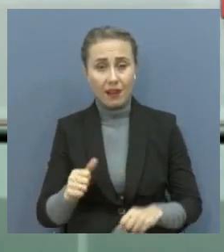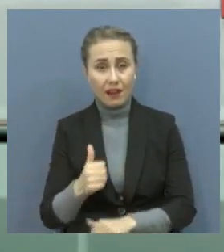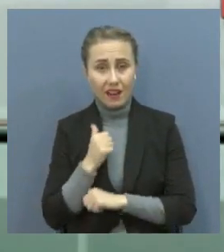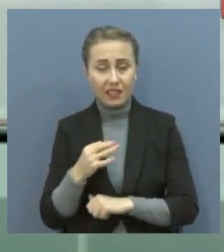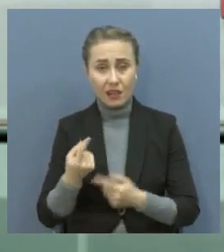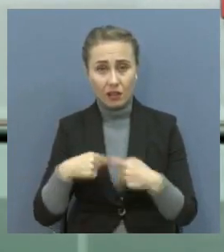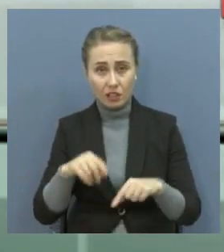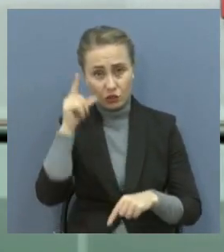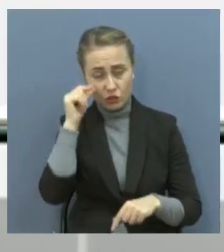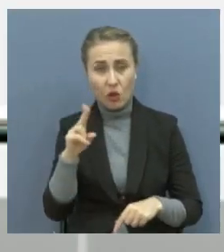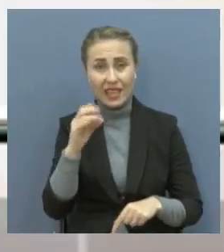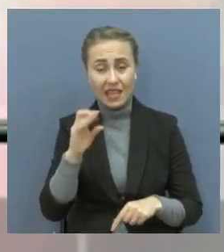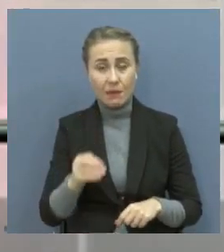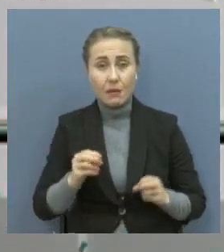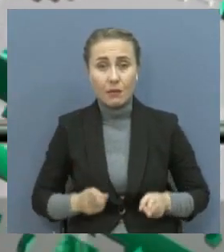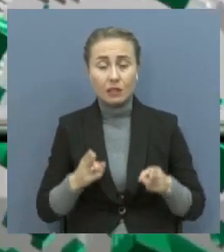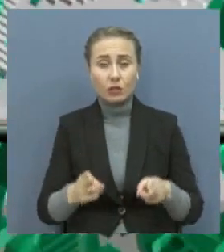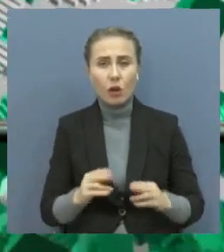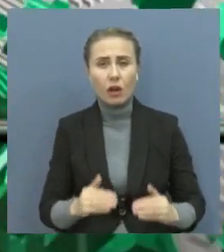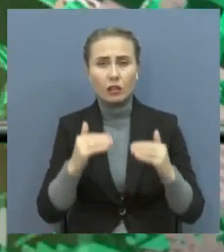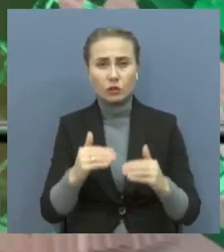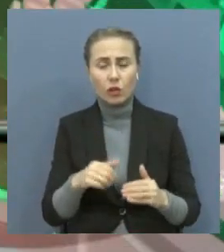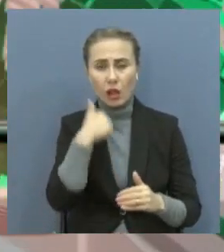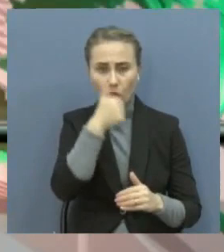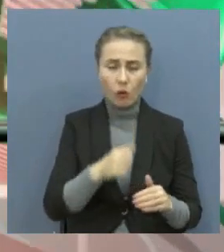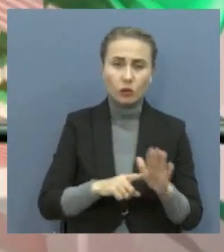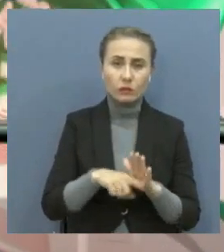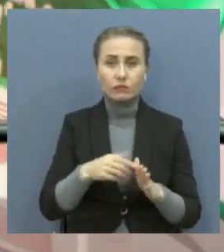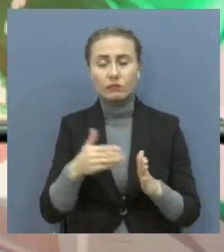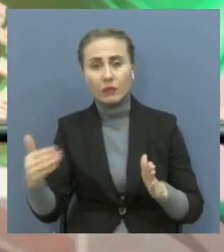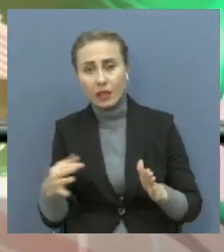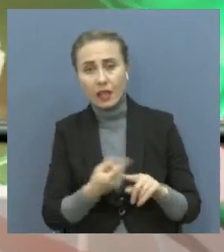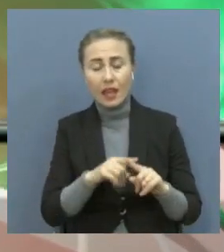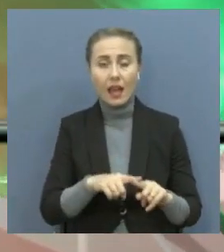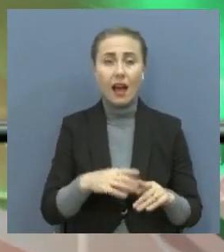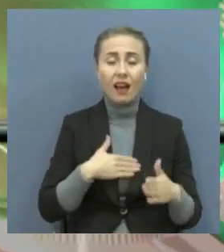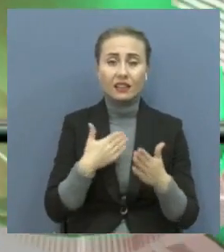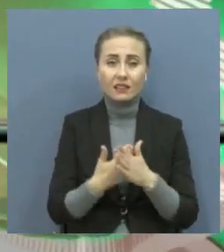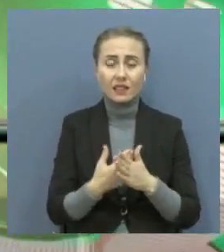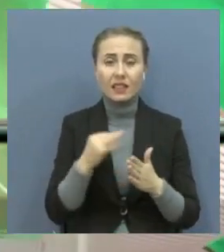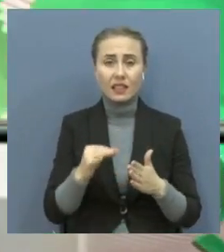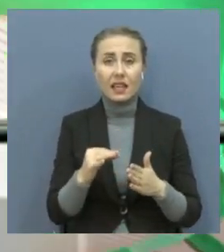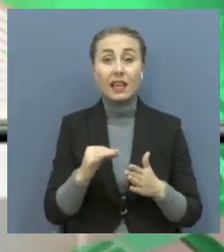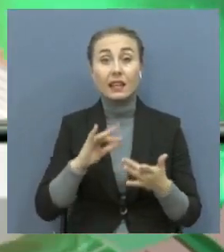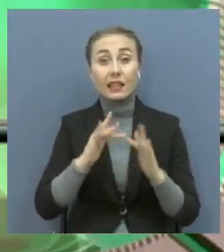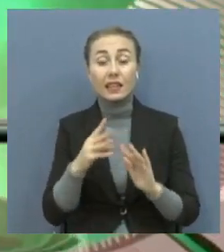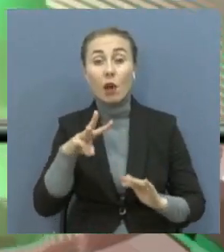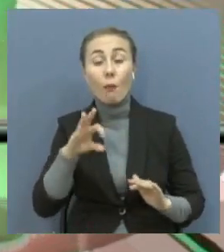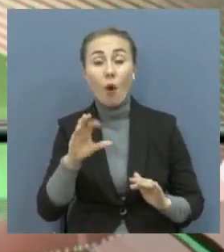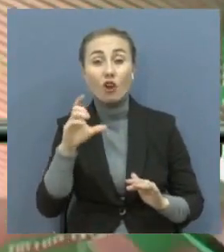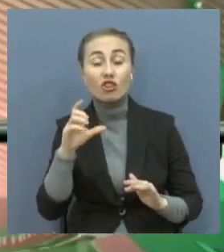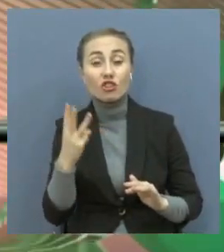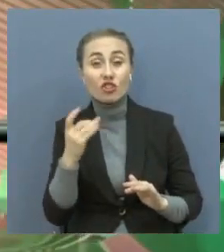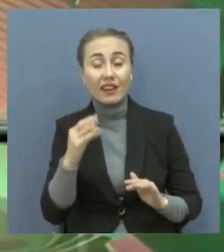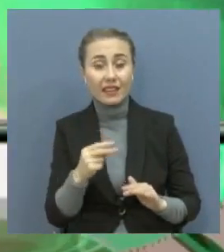число киберпреступлений растет от года к году. И такие заголовки, как «Активизировались интернет-мошенники», уже стали